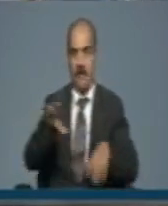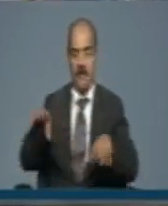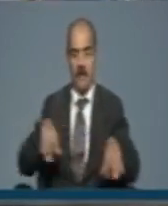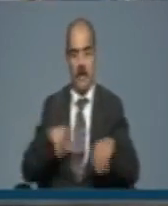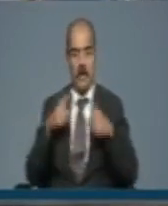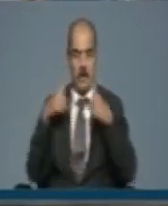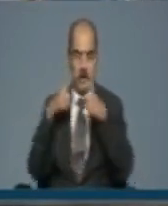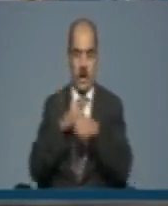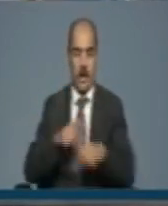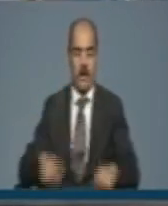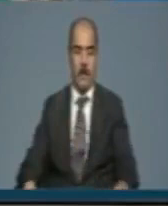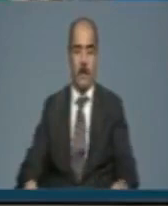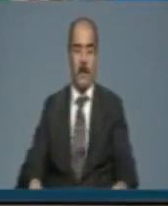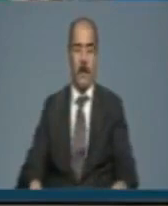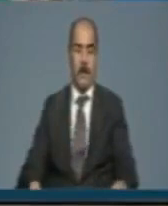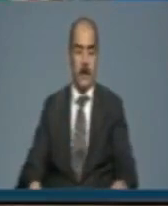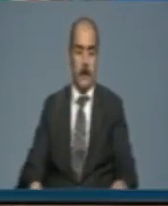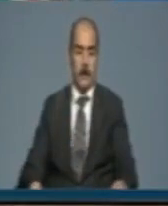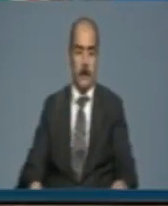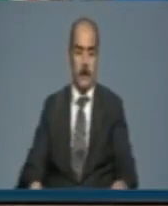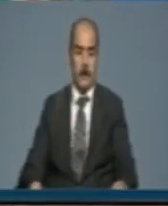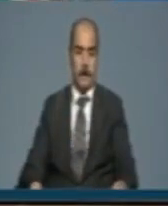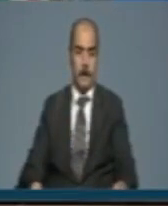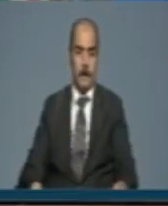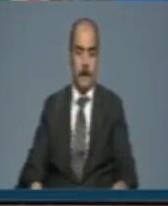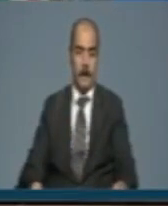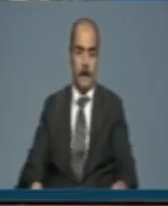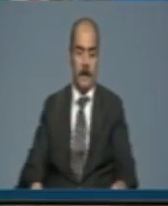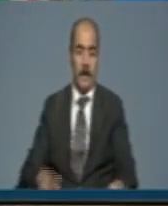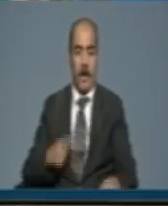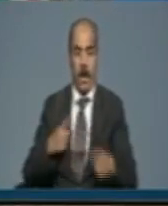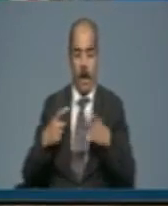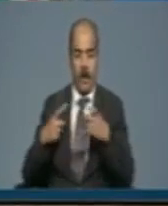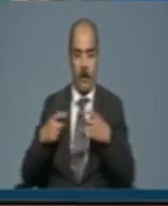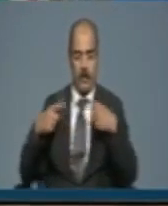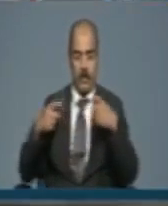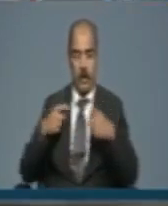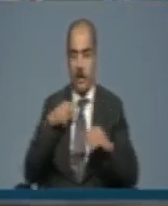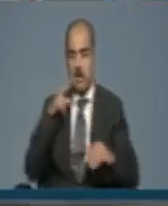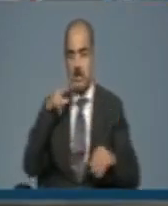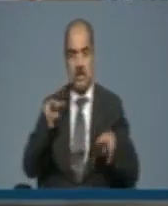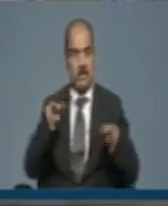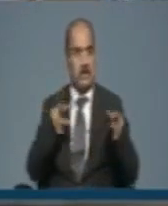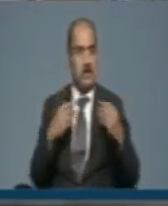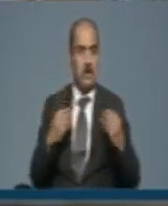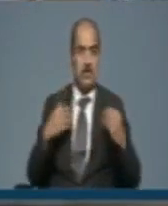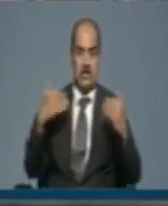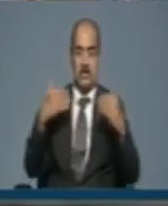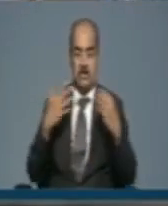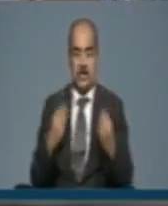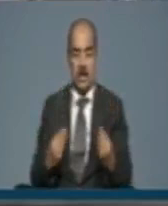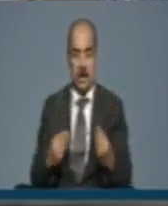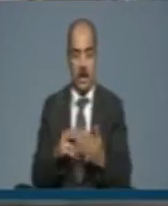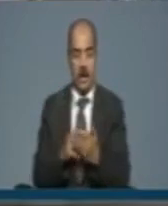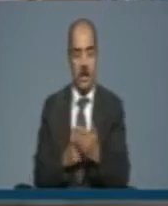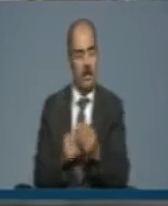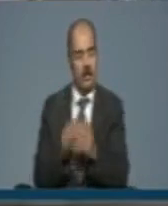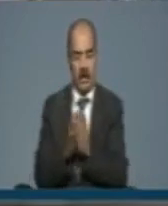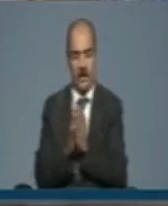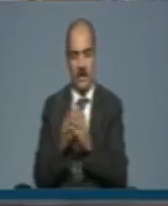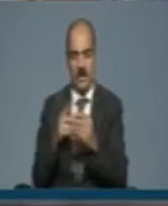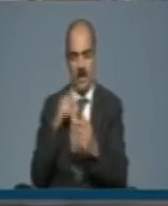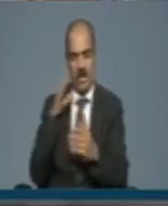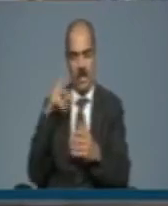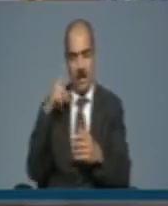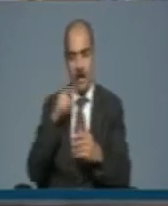كذلك أيضا في أثناء الحرب من الصعب أن نرى الأمل في الآفاق ولكن على كل حال يجب أن نحرز